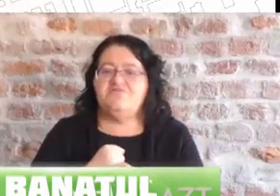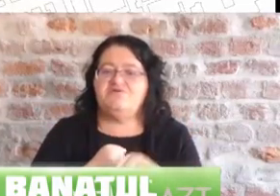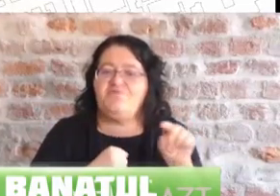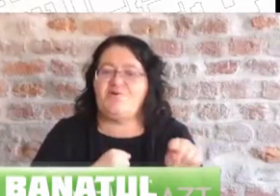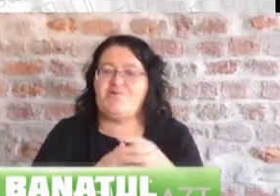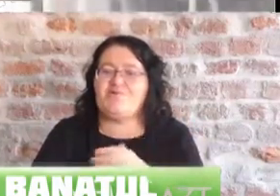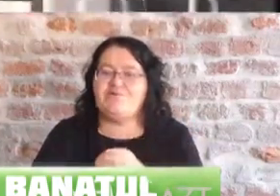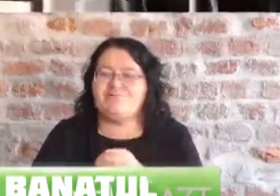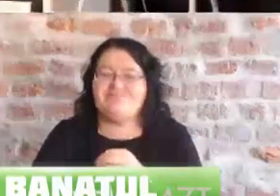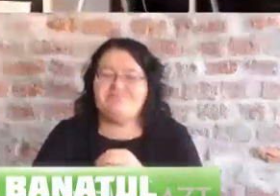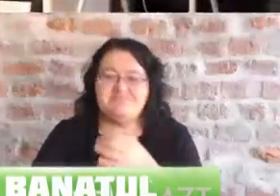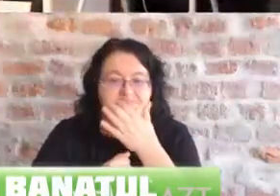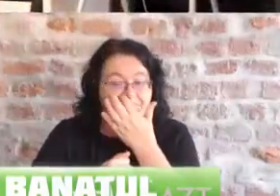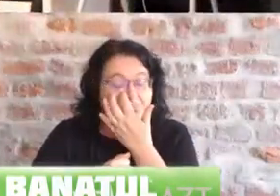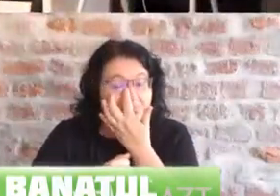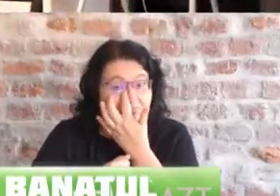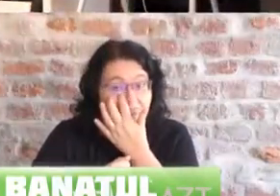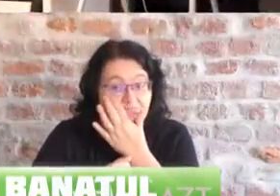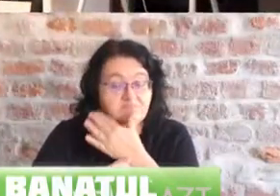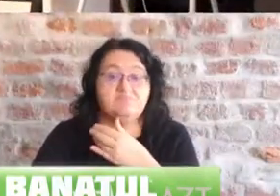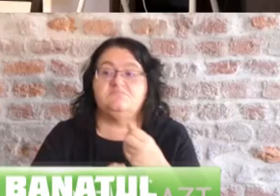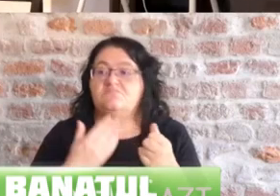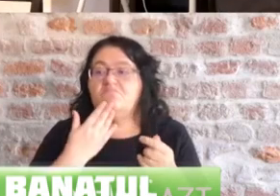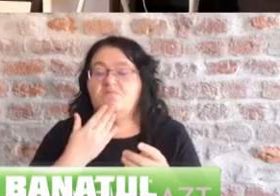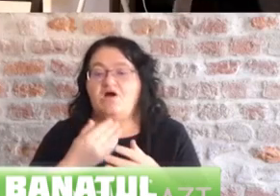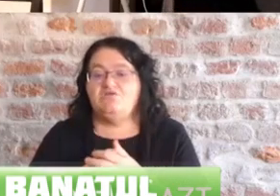Acolo, da. Okay. Da. Eu aș vrea să...